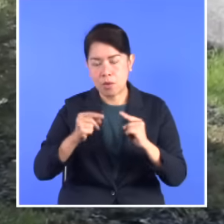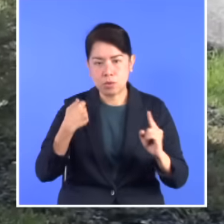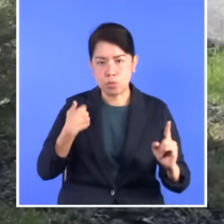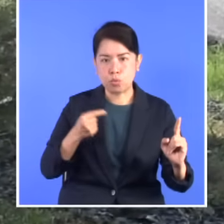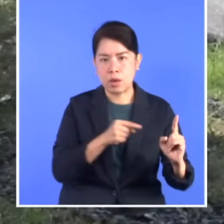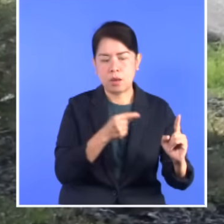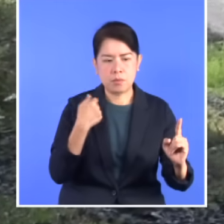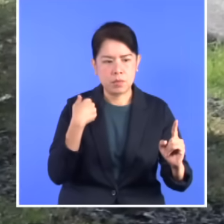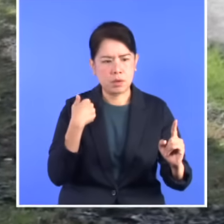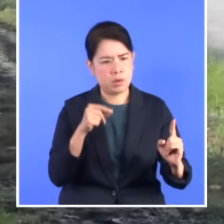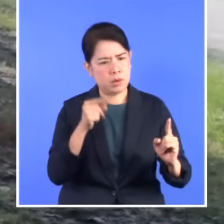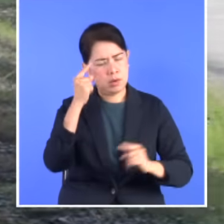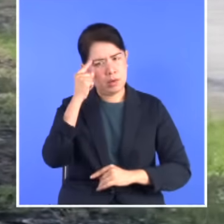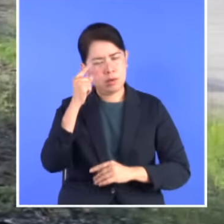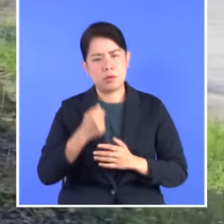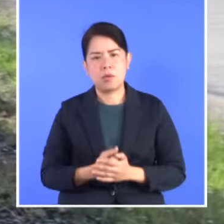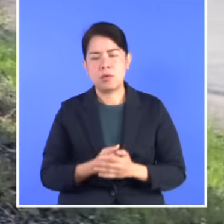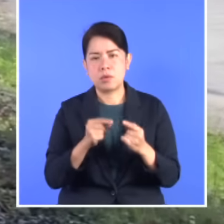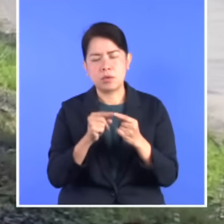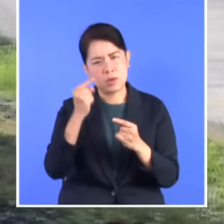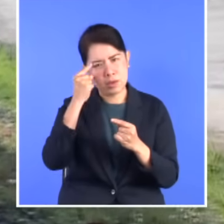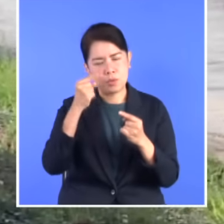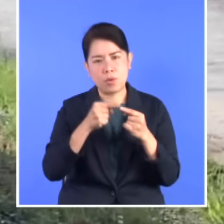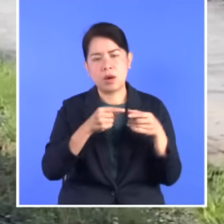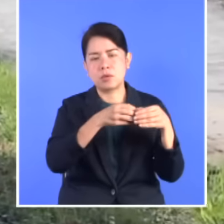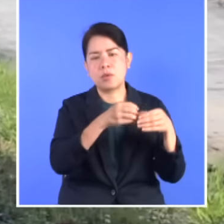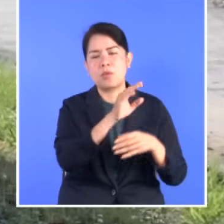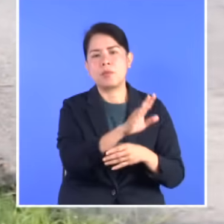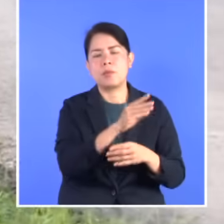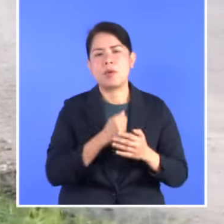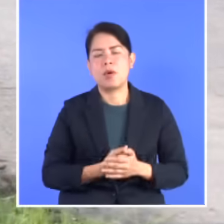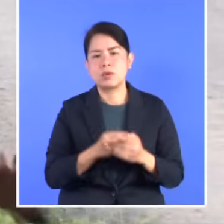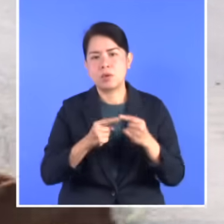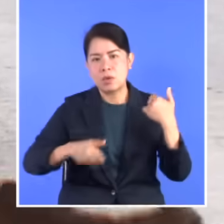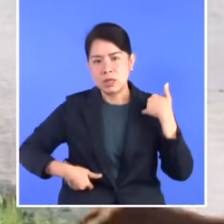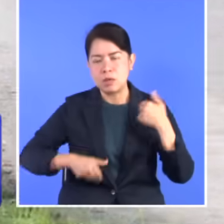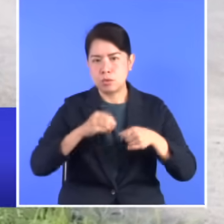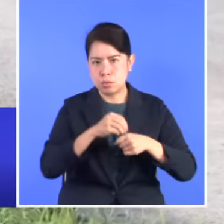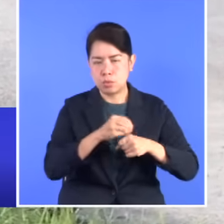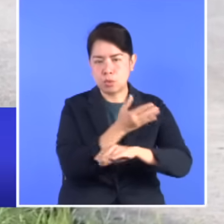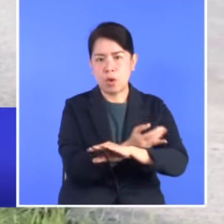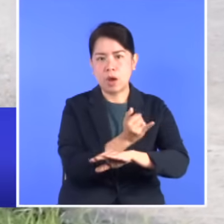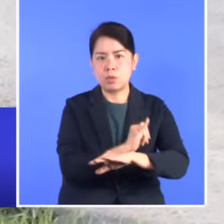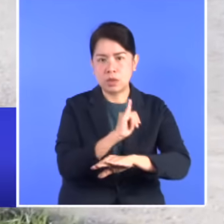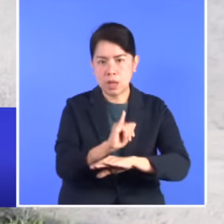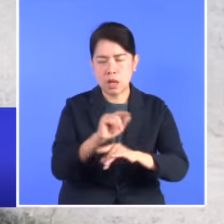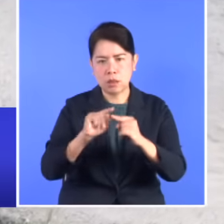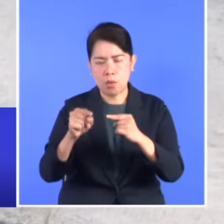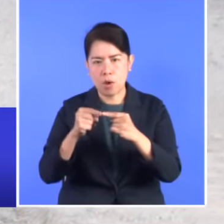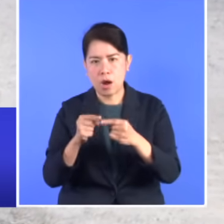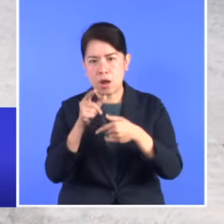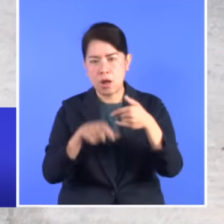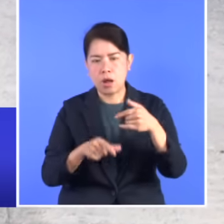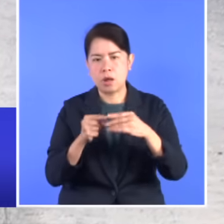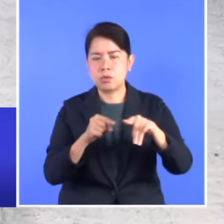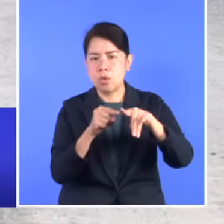ดเลยนะคะถ้าหากว่ามาจากพระนครศรีอยุธยาอันนี้คือพื้นที่ป่าโมกอ่างทองนะ จากการสอบถามรักษาการผู้อำนวยการโรงเรียนเทศบาลวัด